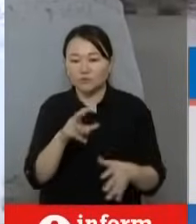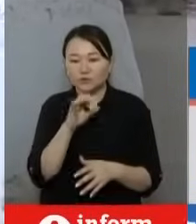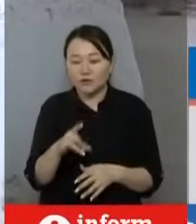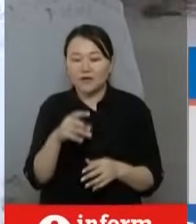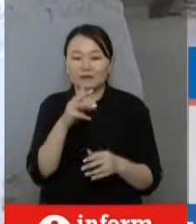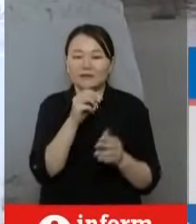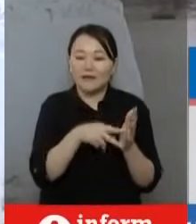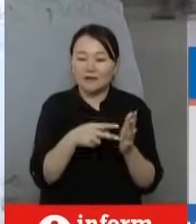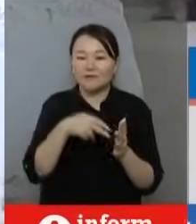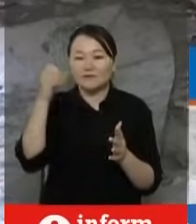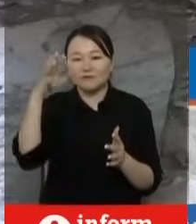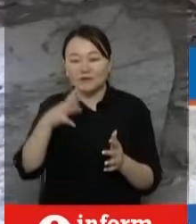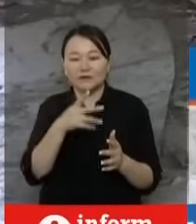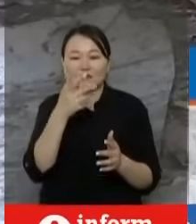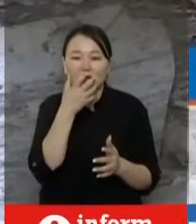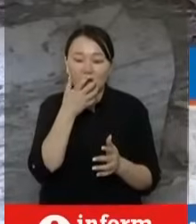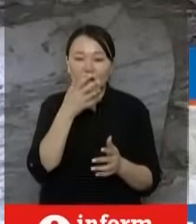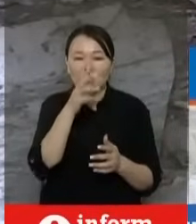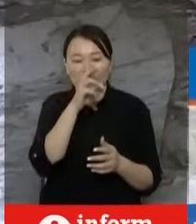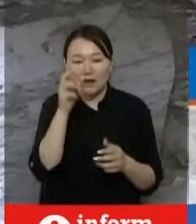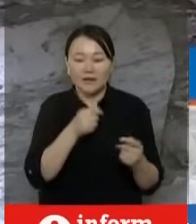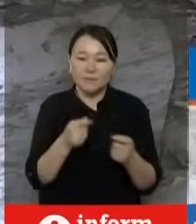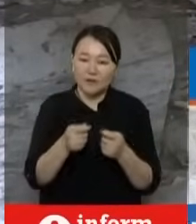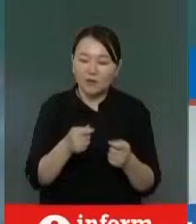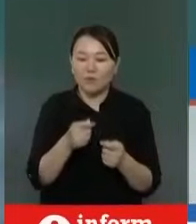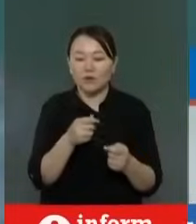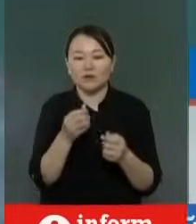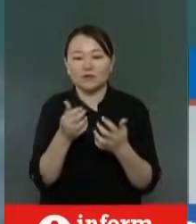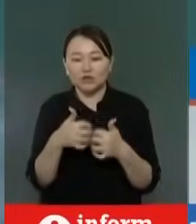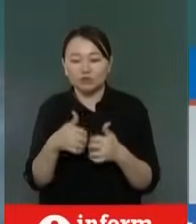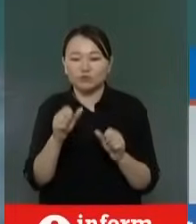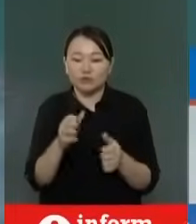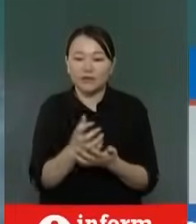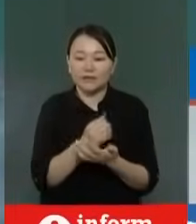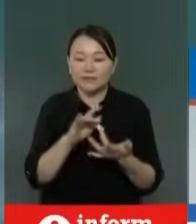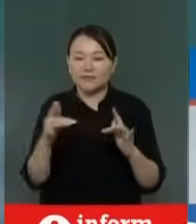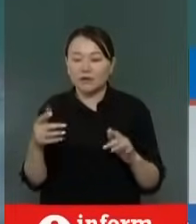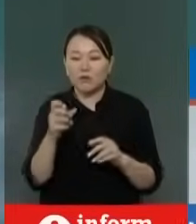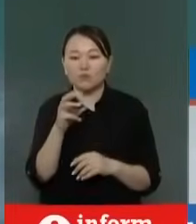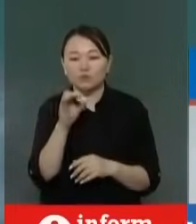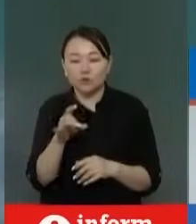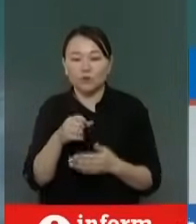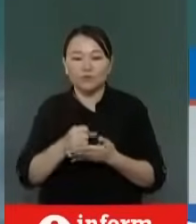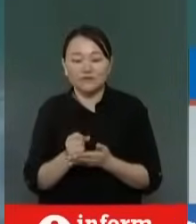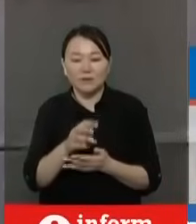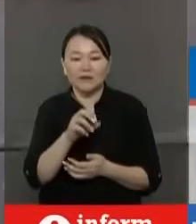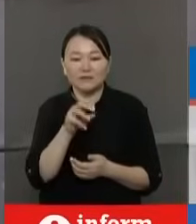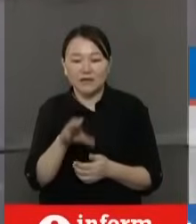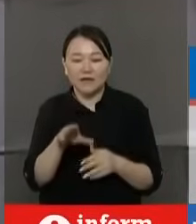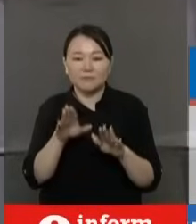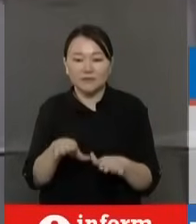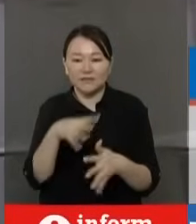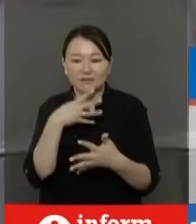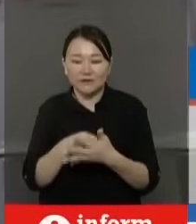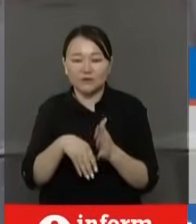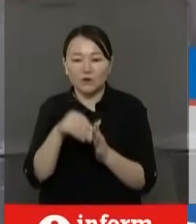газ и тепло утверждают Комитет по регулированию естественных монополий. Расчеты можно найти на сайте. На мусор же тариф утверждают маслихаты на местах.